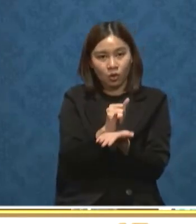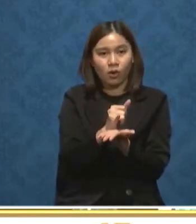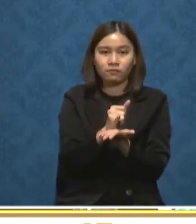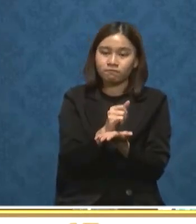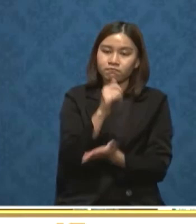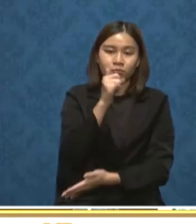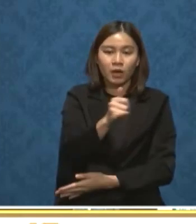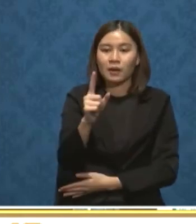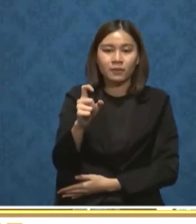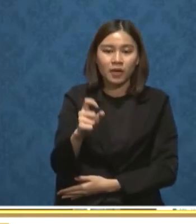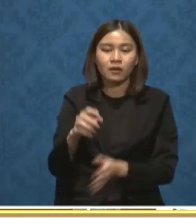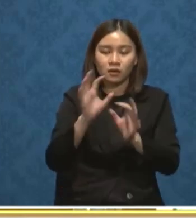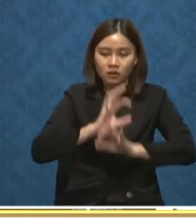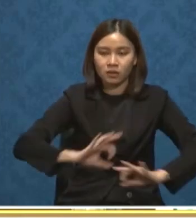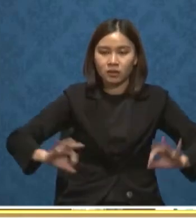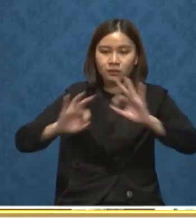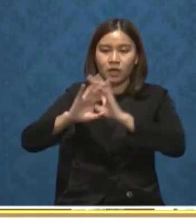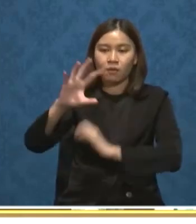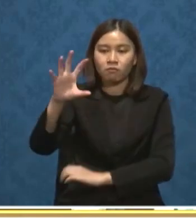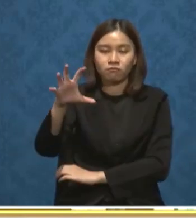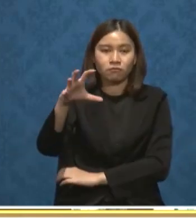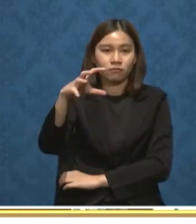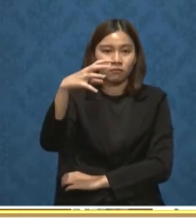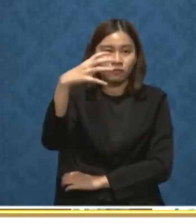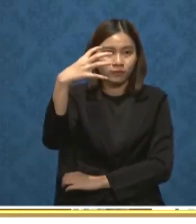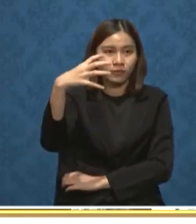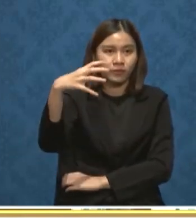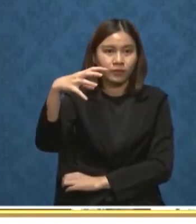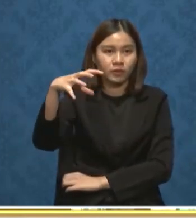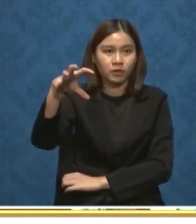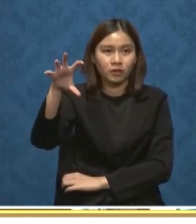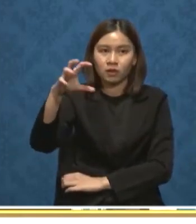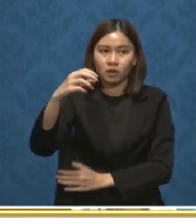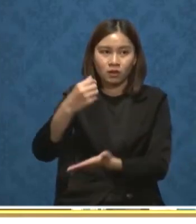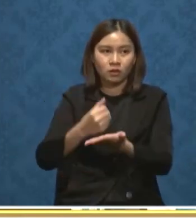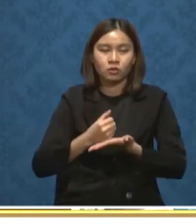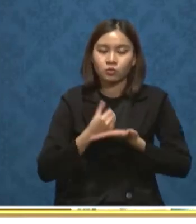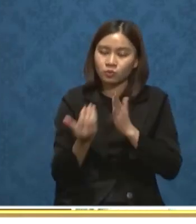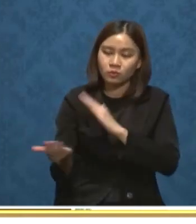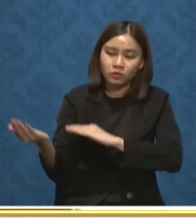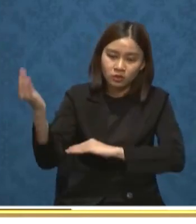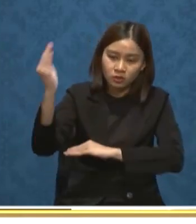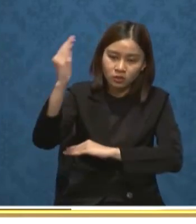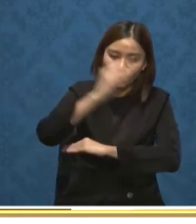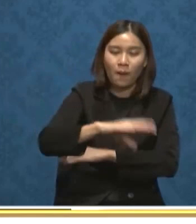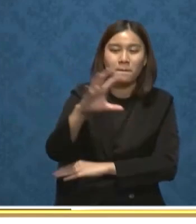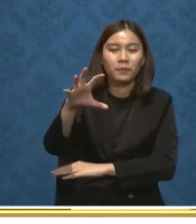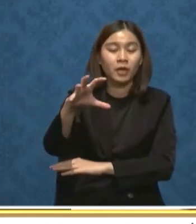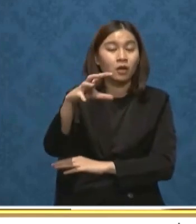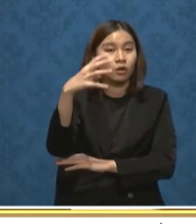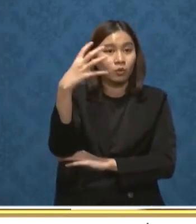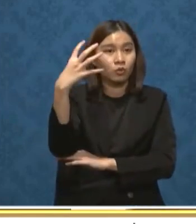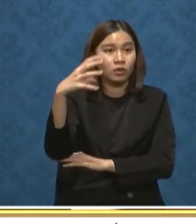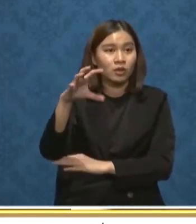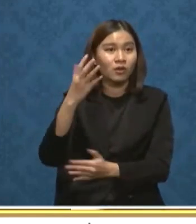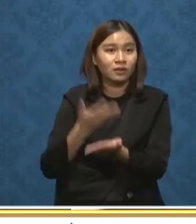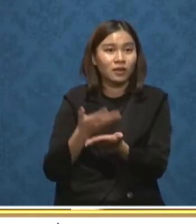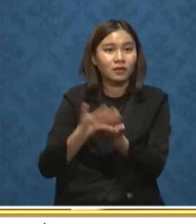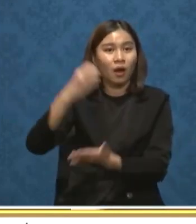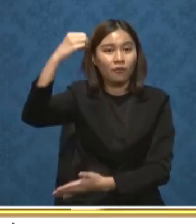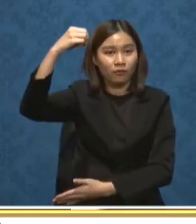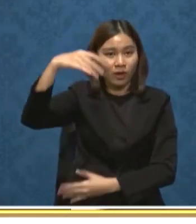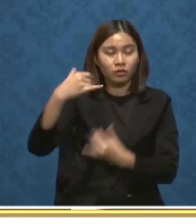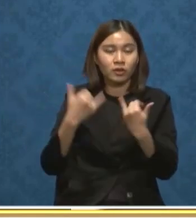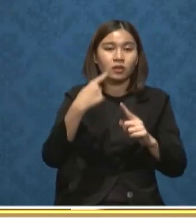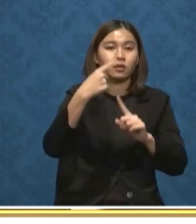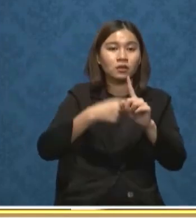จำเป็นตองเปิดพันลมตัวหน่ ระบายอากาศตลอดเวลาแค่พันลมตัวเดียว ค่าไฟที่เป็อยู่